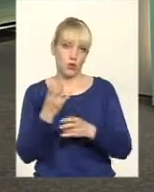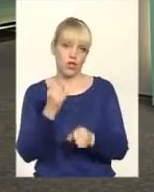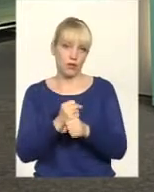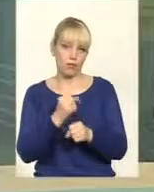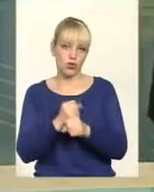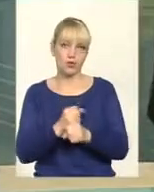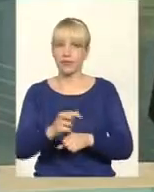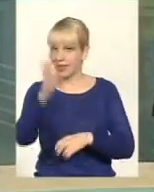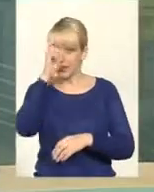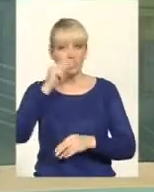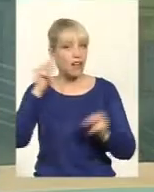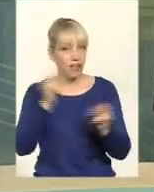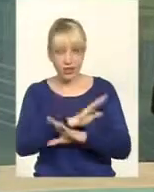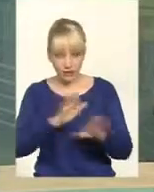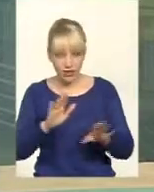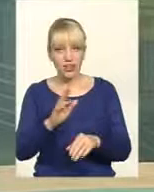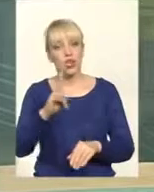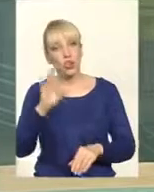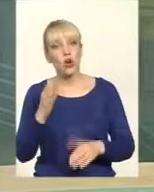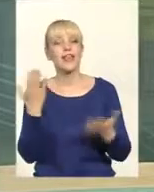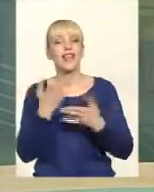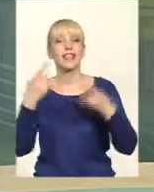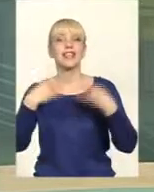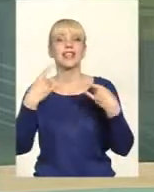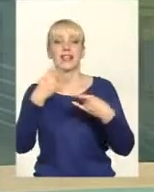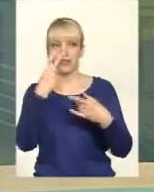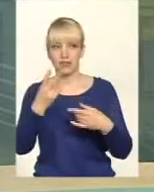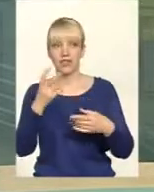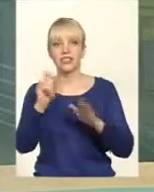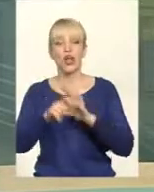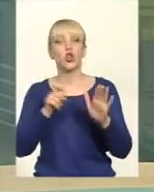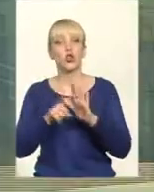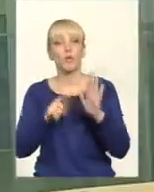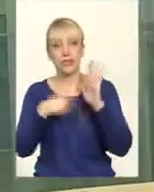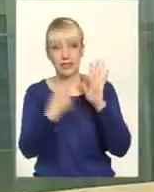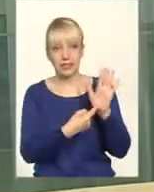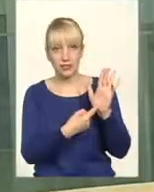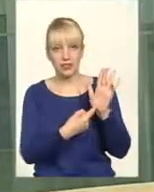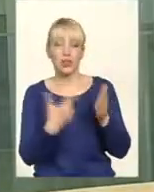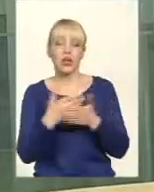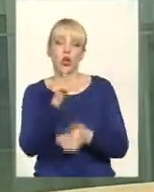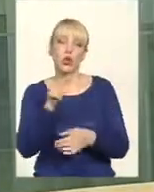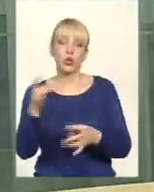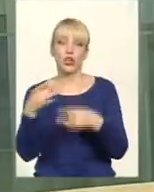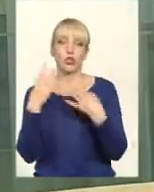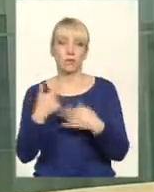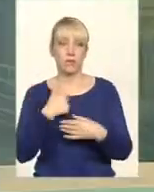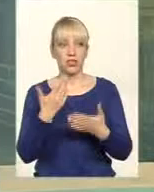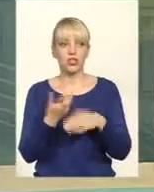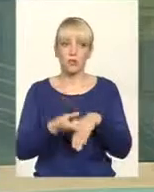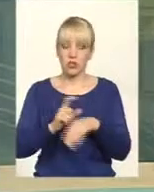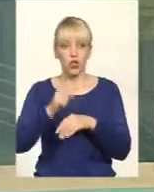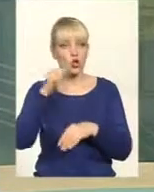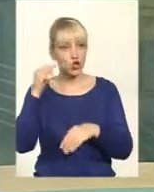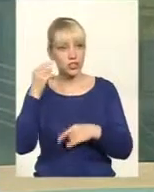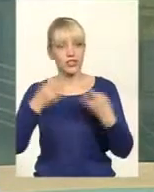работать. Ну, конечно, держава не винна, але, ну, які телеканали дивились на Донбасі? Ну, люди так розповідали мені, що переважно